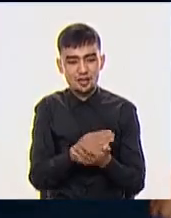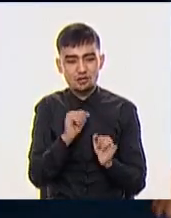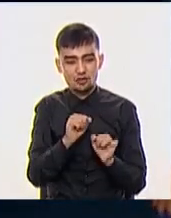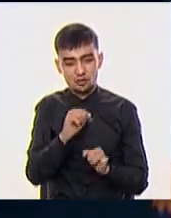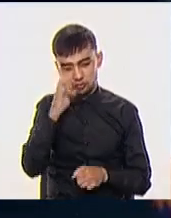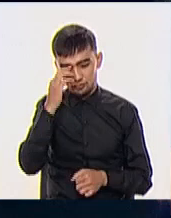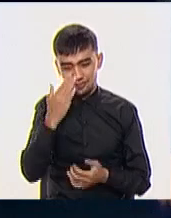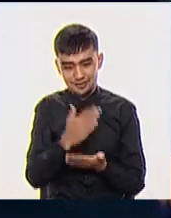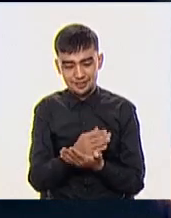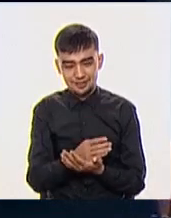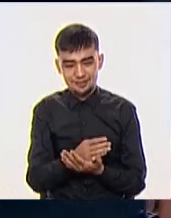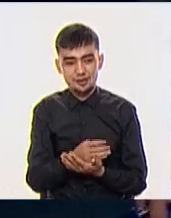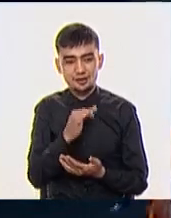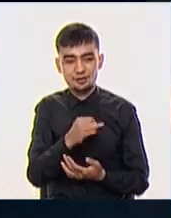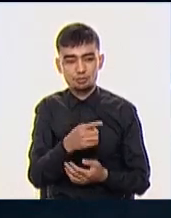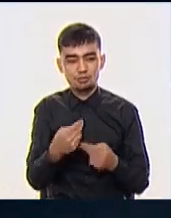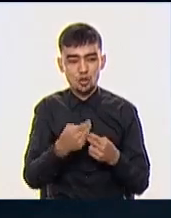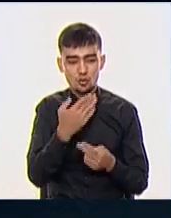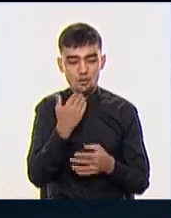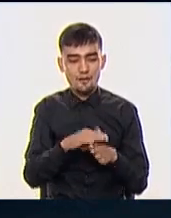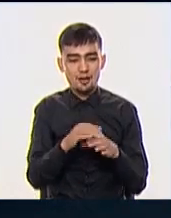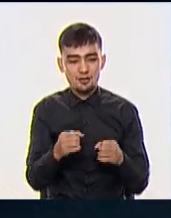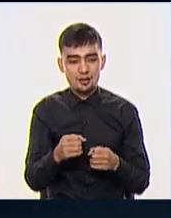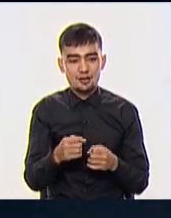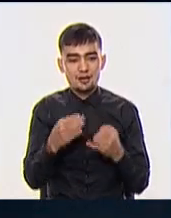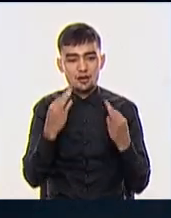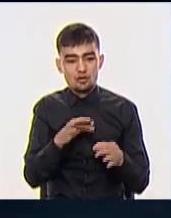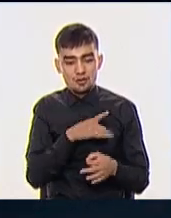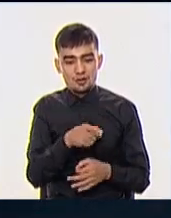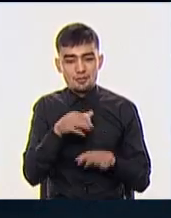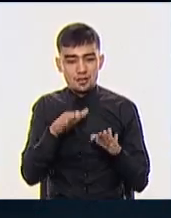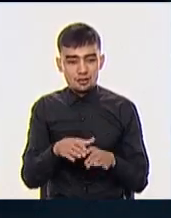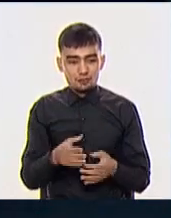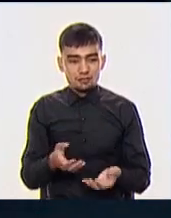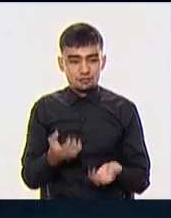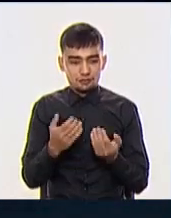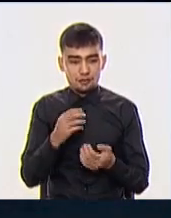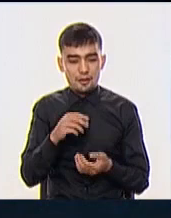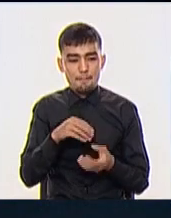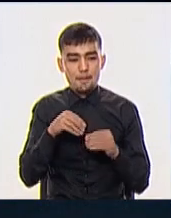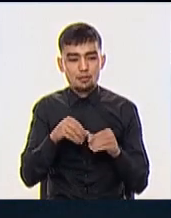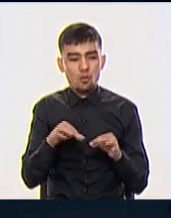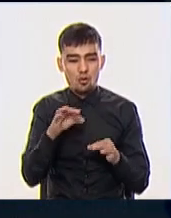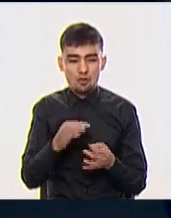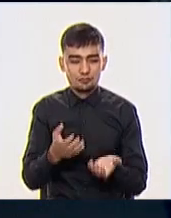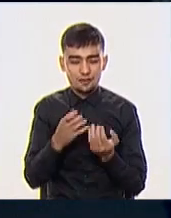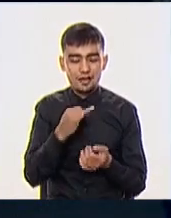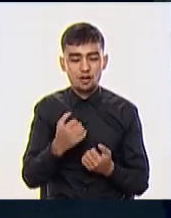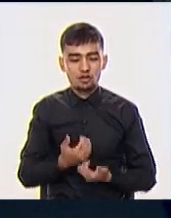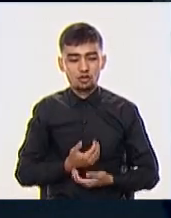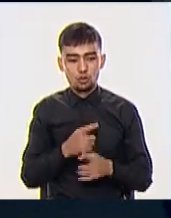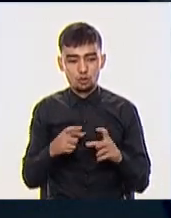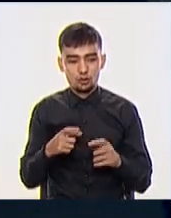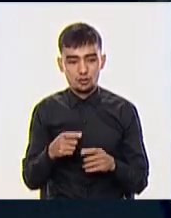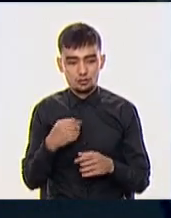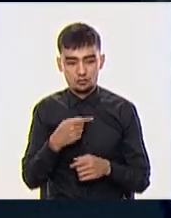защитой государства. Однако это не помешало местным властям разрешить на этой территории добычу песка. А местные жители вынуждены